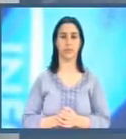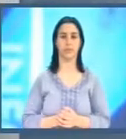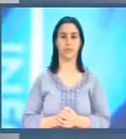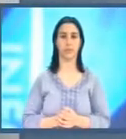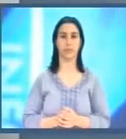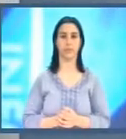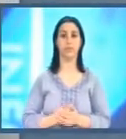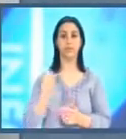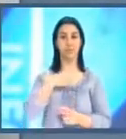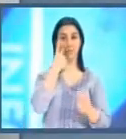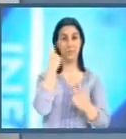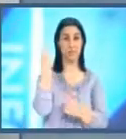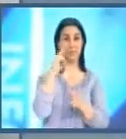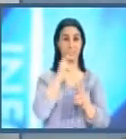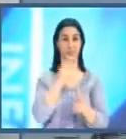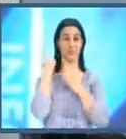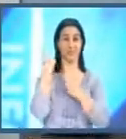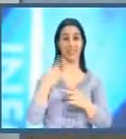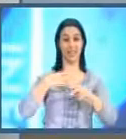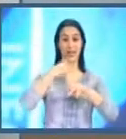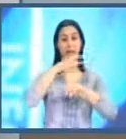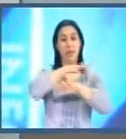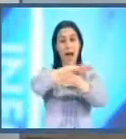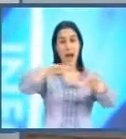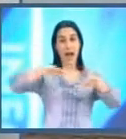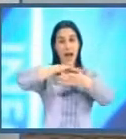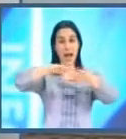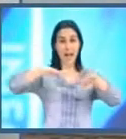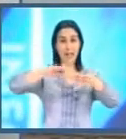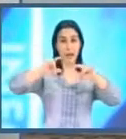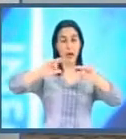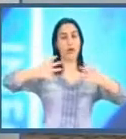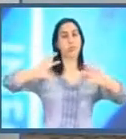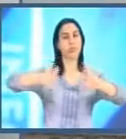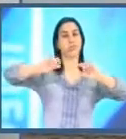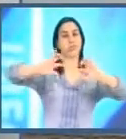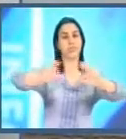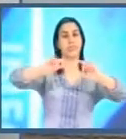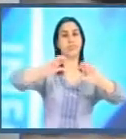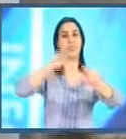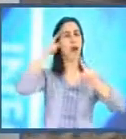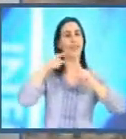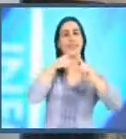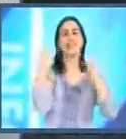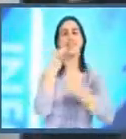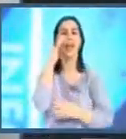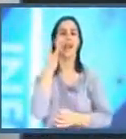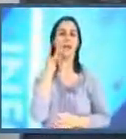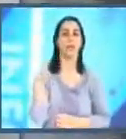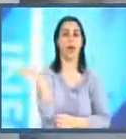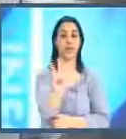El llaurat de les platges és l'operació que marca l'inici de la temporada de bany i les de Viladecans han estat les primeres